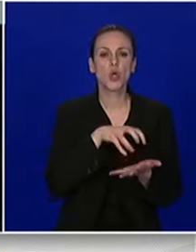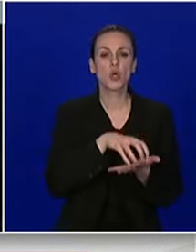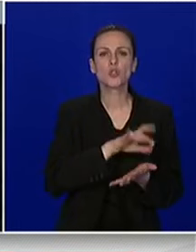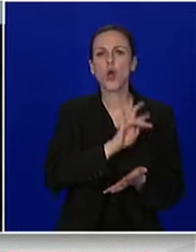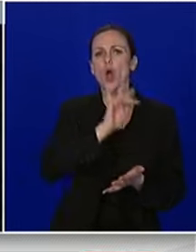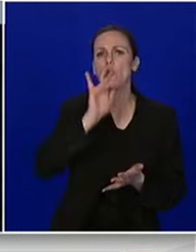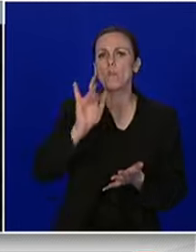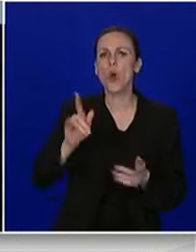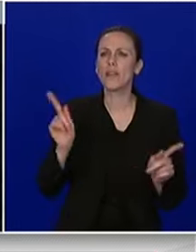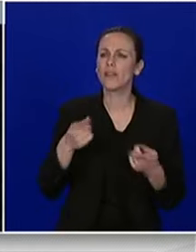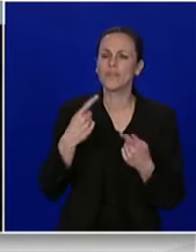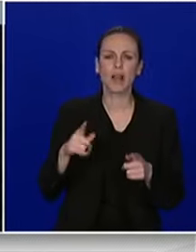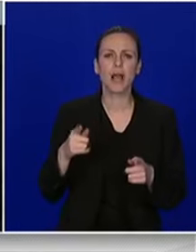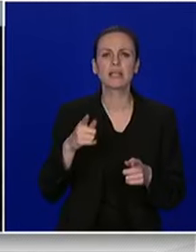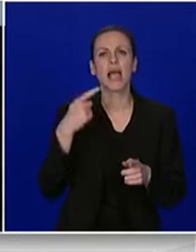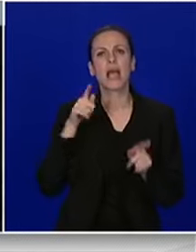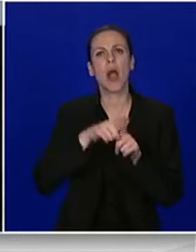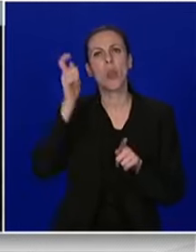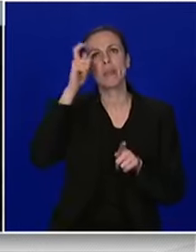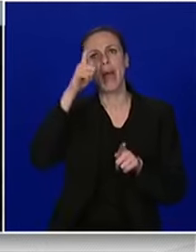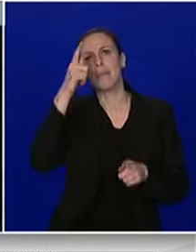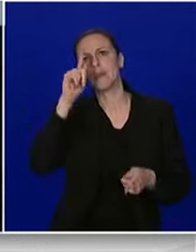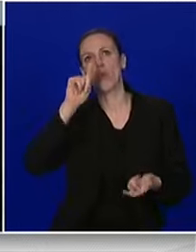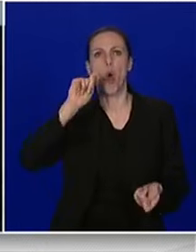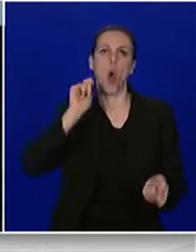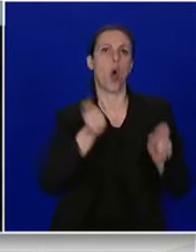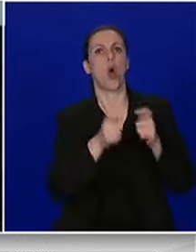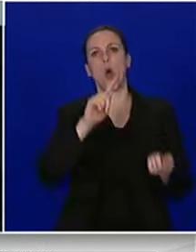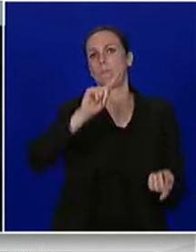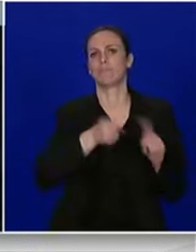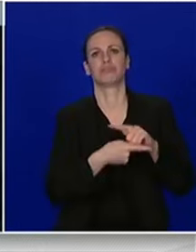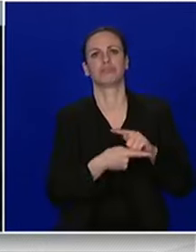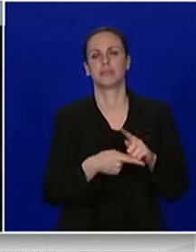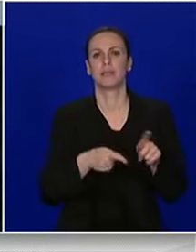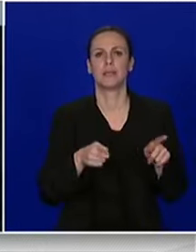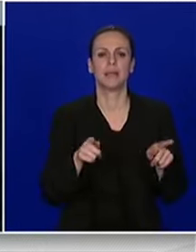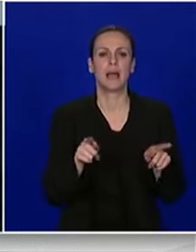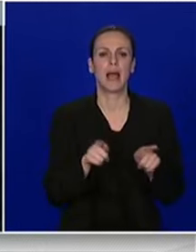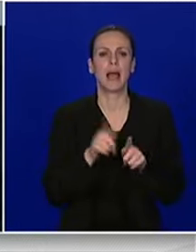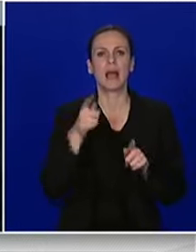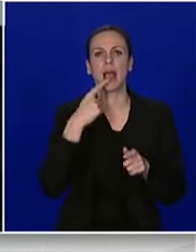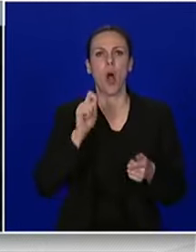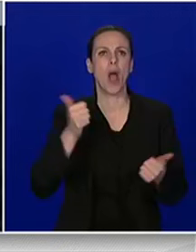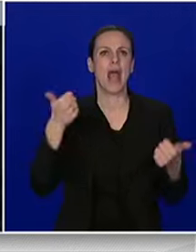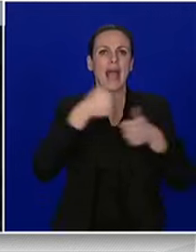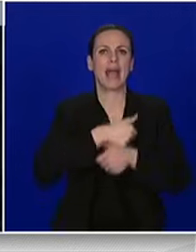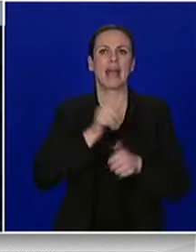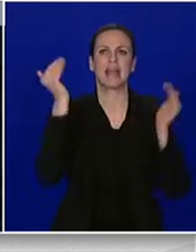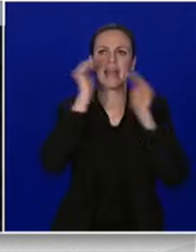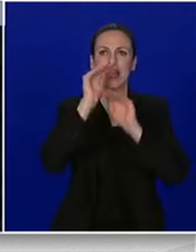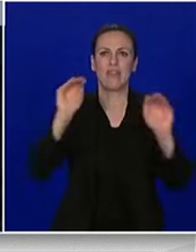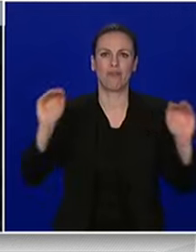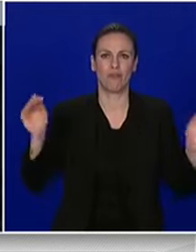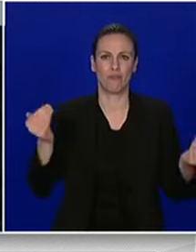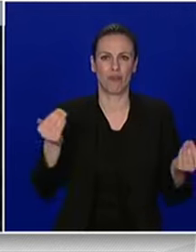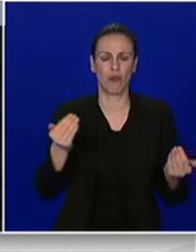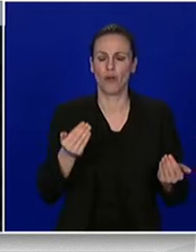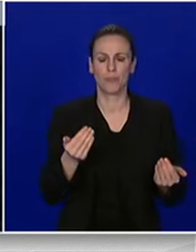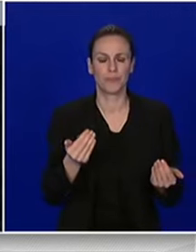glazbe, dakle namjerno se, ja bih kazao, iskrivljuju objektivne stvari na